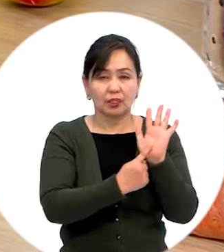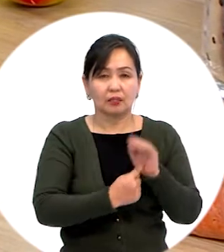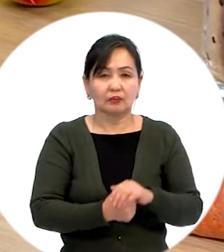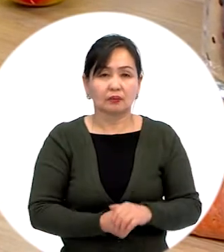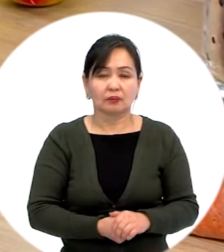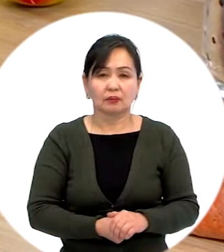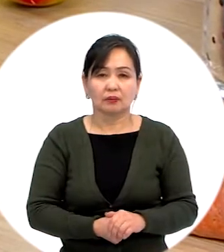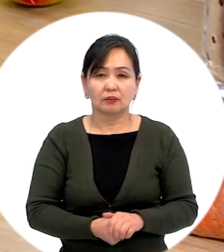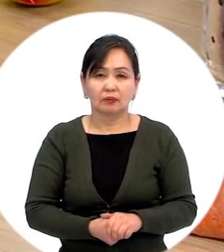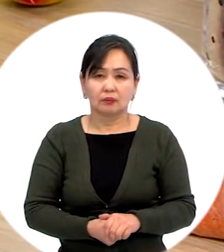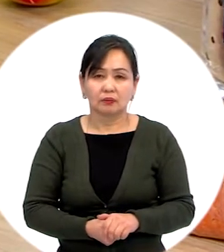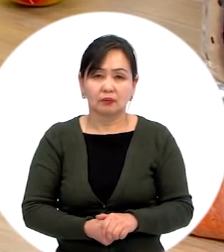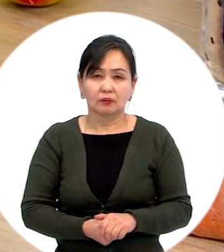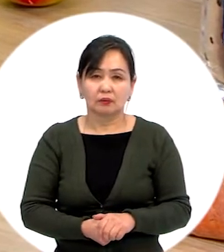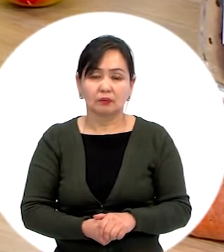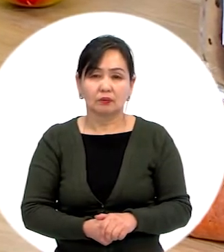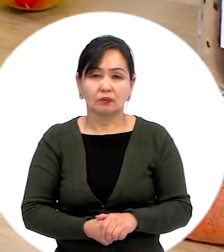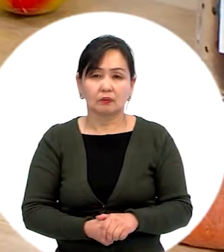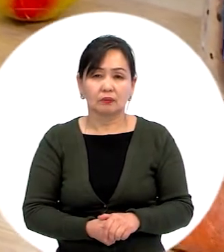16,